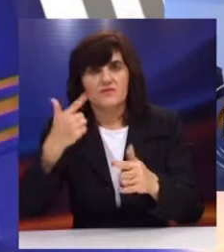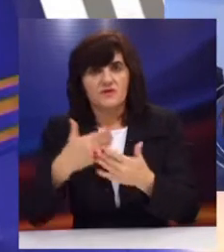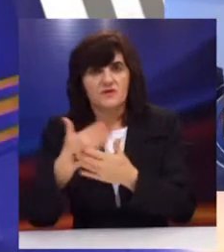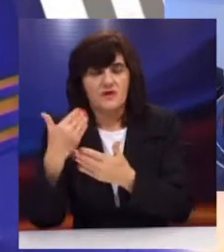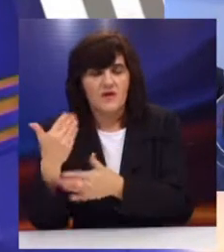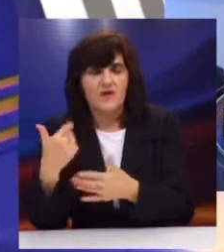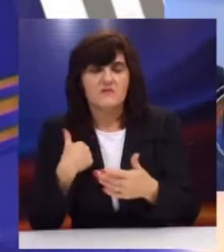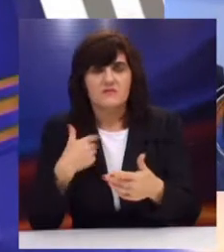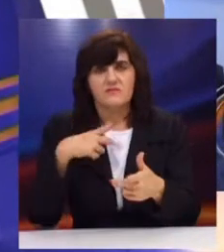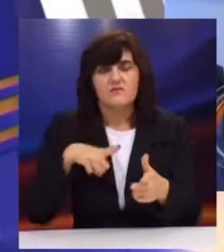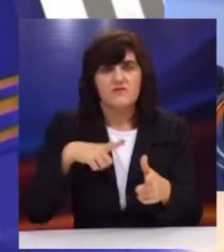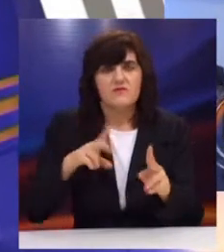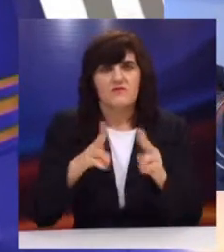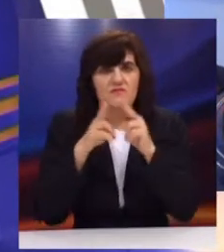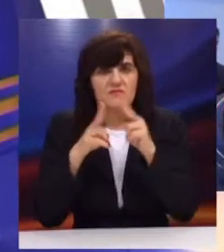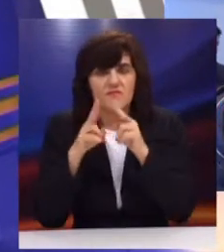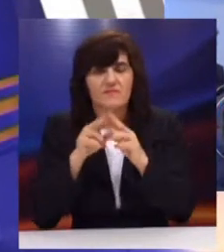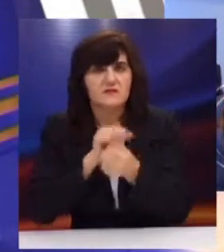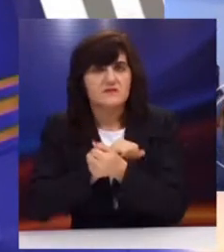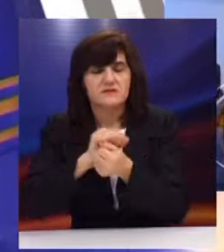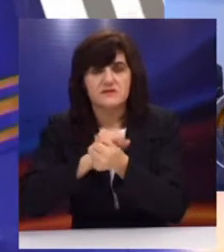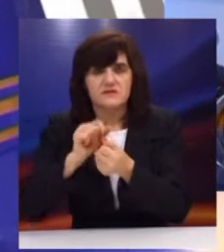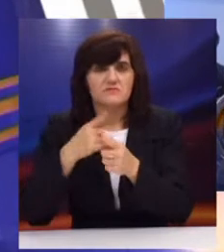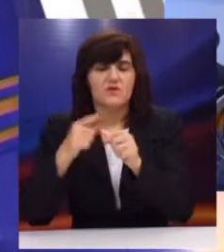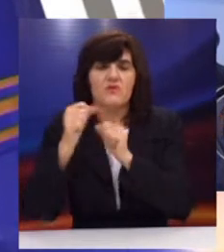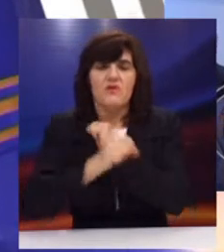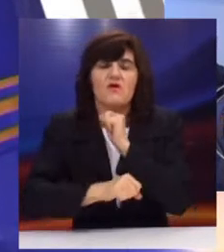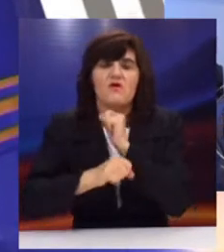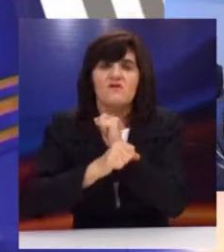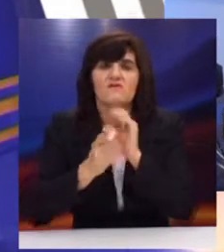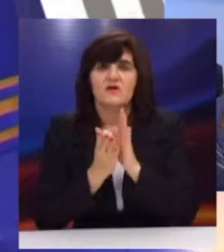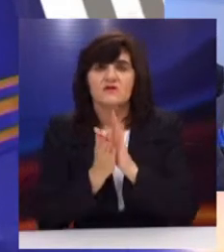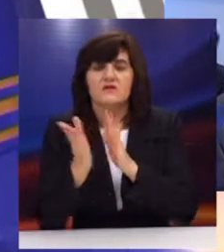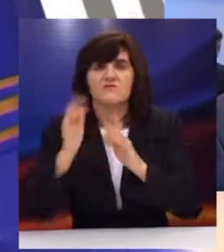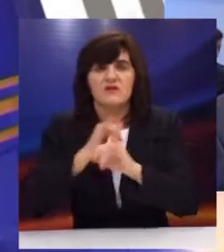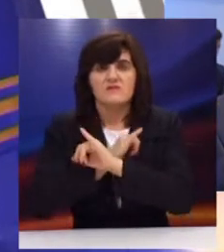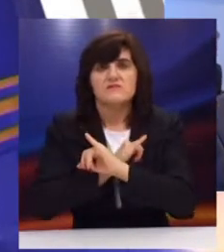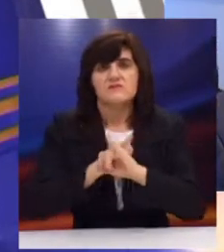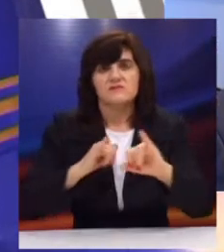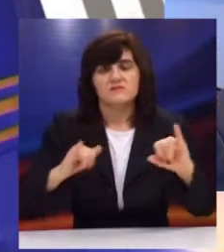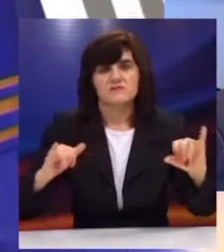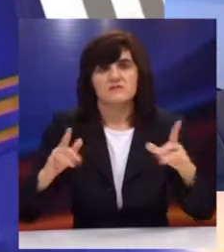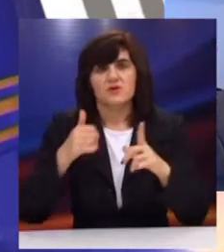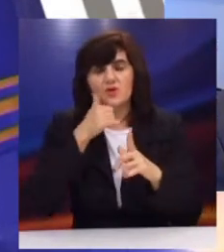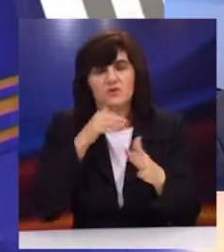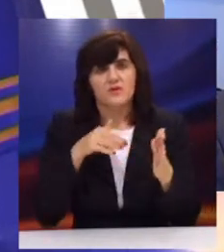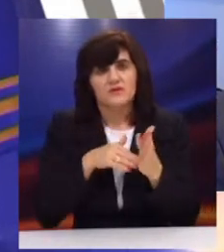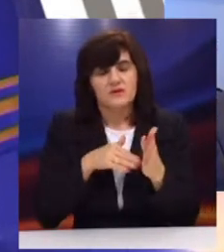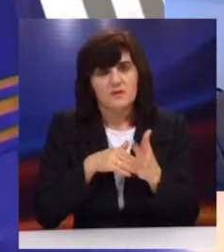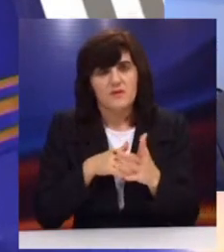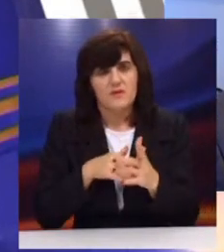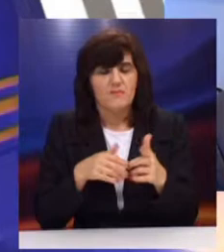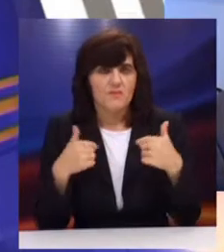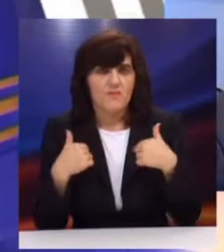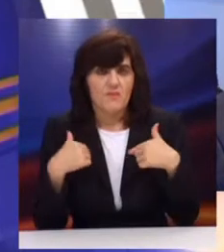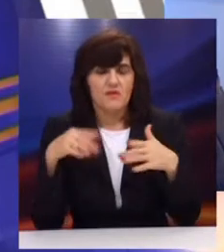područje javne uprave koju oni imaju razvijenu, jer je fakultet više usmjeren u tom pravcu. Što znači da možda